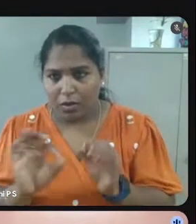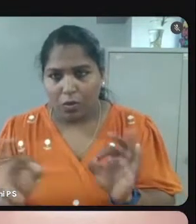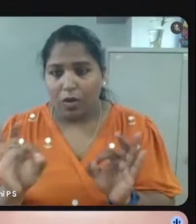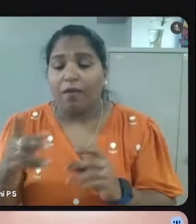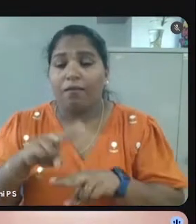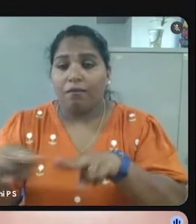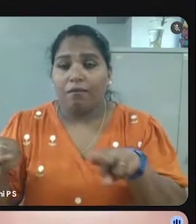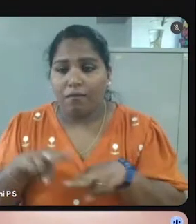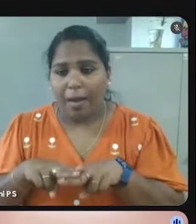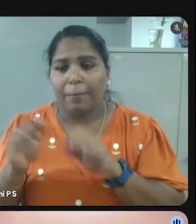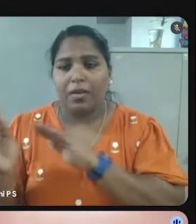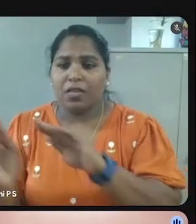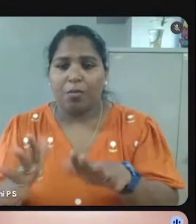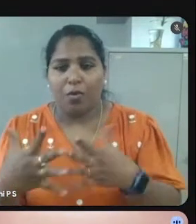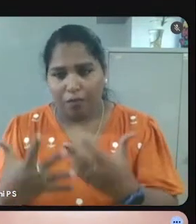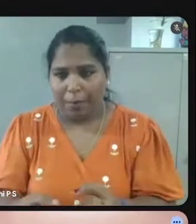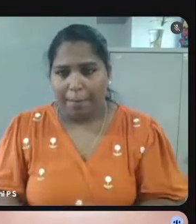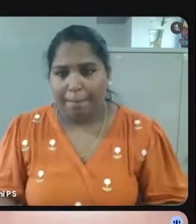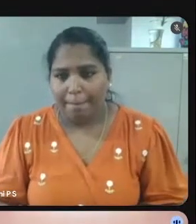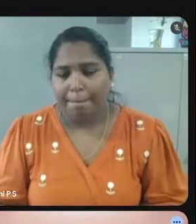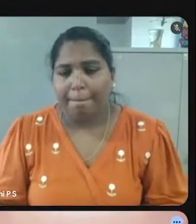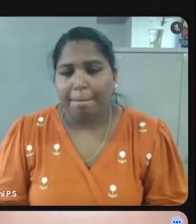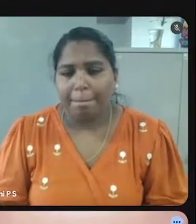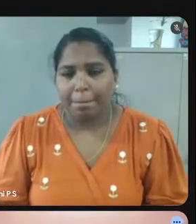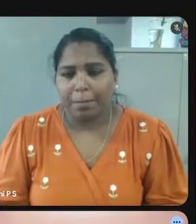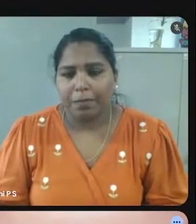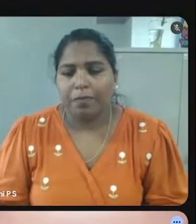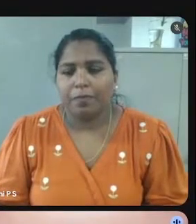സപ്പോർട്ട് പറയാമോ?